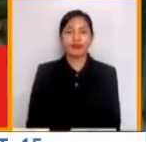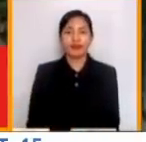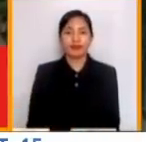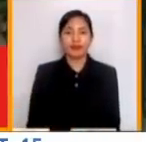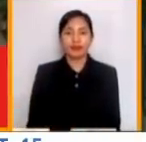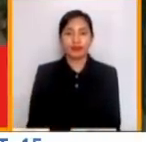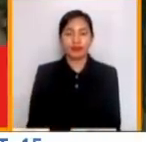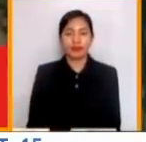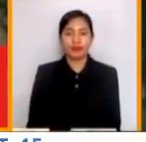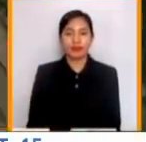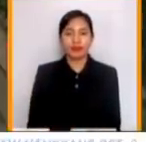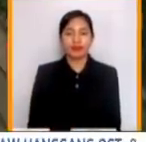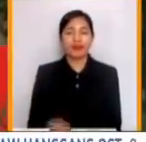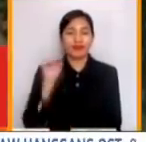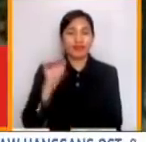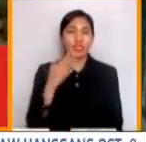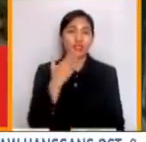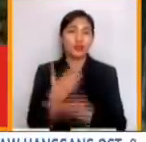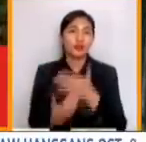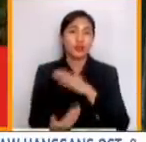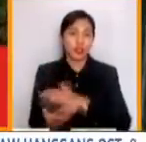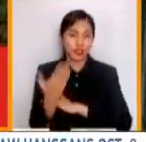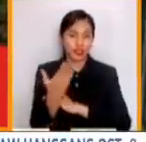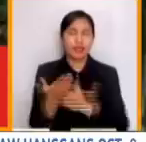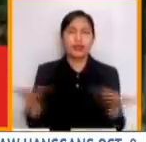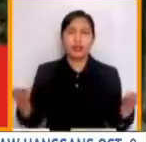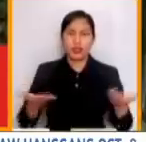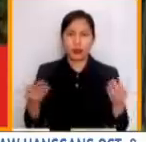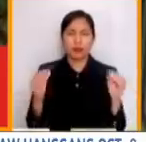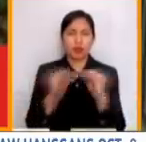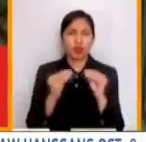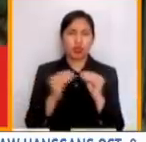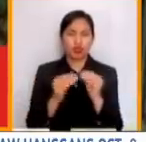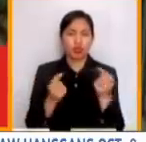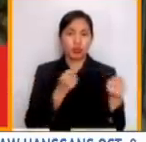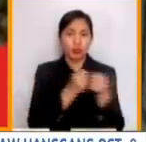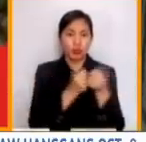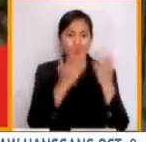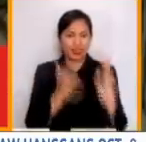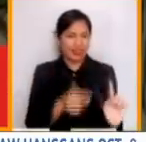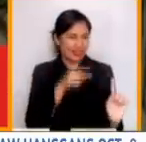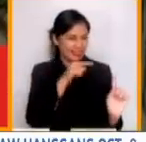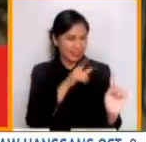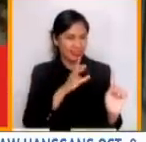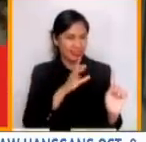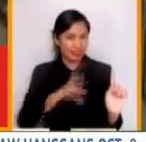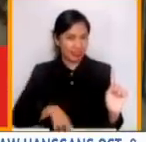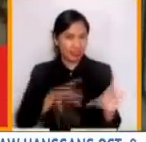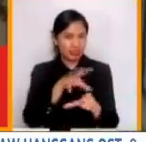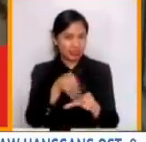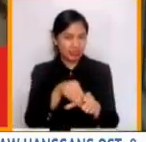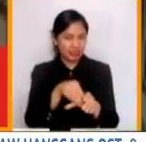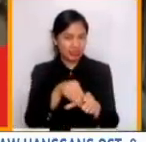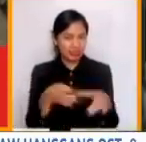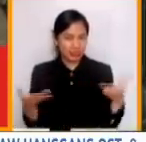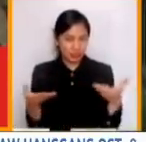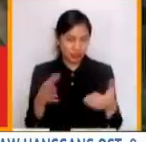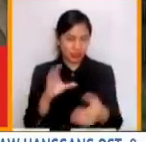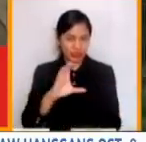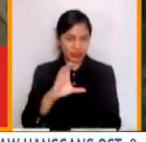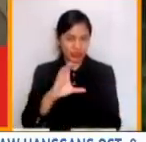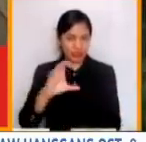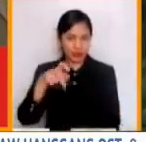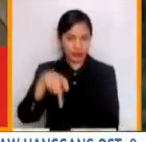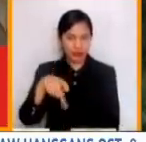Tony, good morning. Mas dumami pa yung mga supporters ng isang kandidato dito sa bahagi ito ng CCP complex. Actually, dalawang grupo sila, isa dito sa